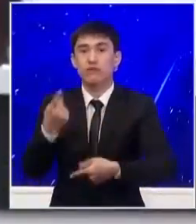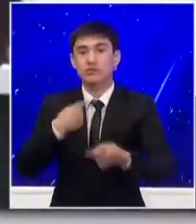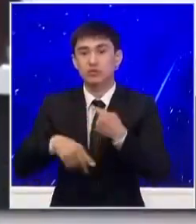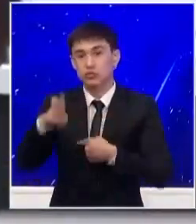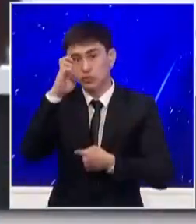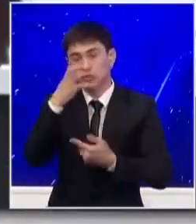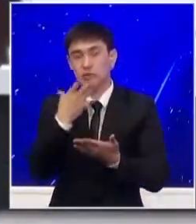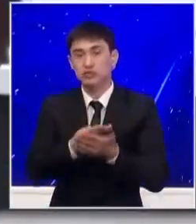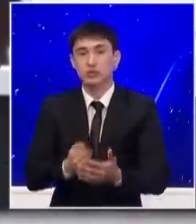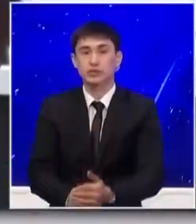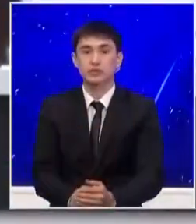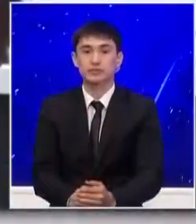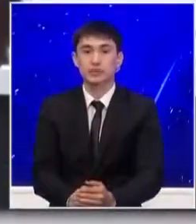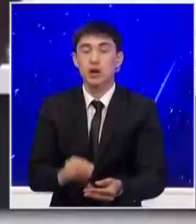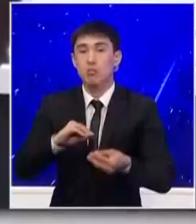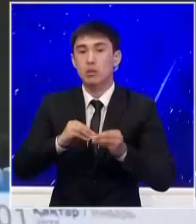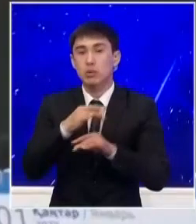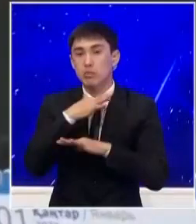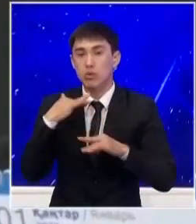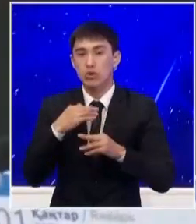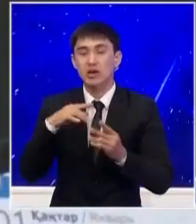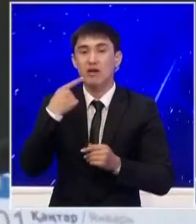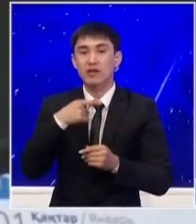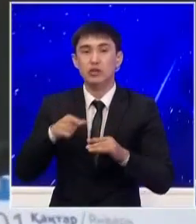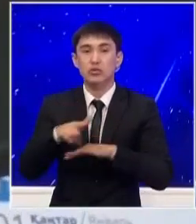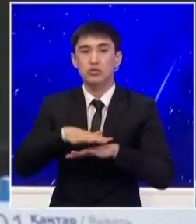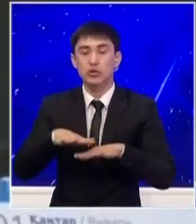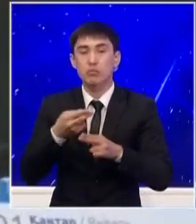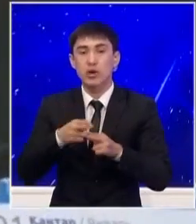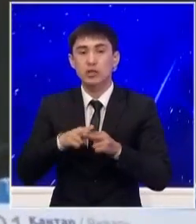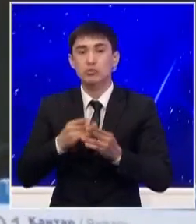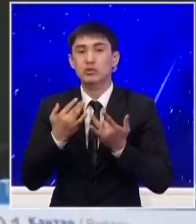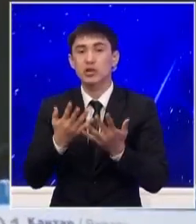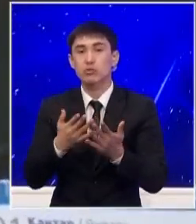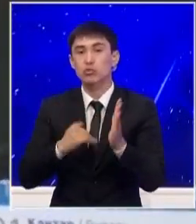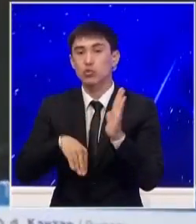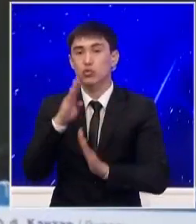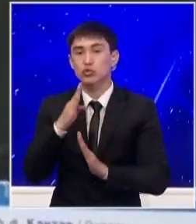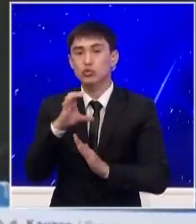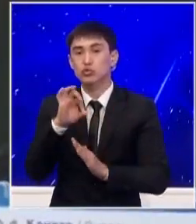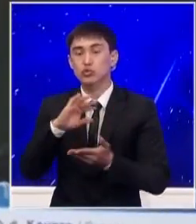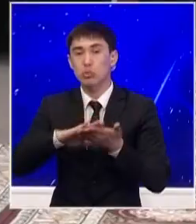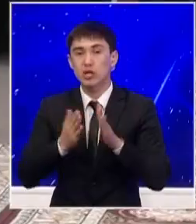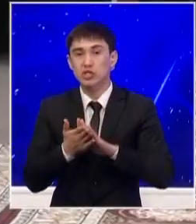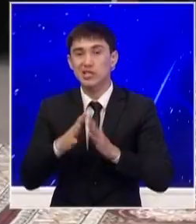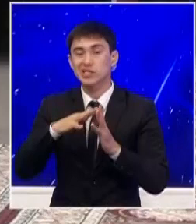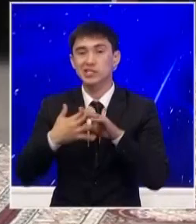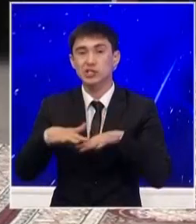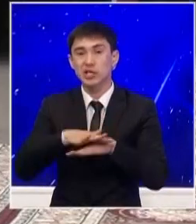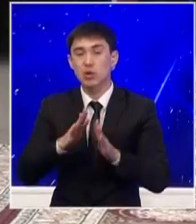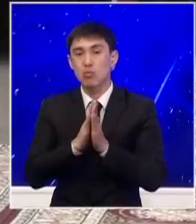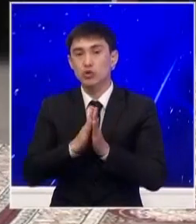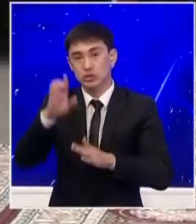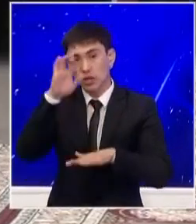в собственность государства. Проблем немало, сетуют люди, а потому требуют улучшить социальное положение сельчан и